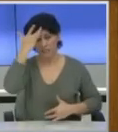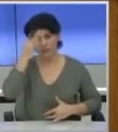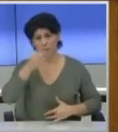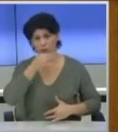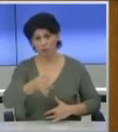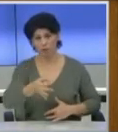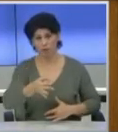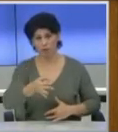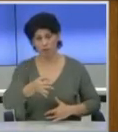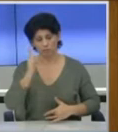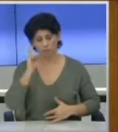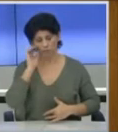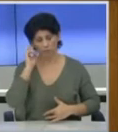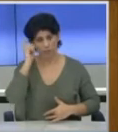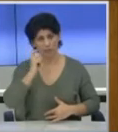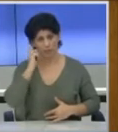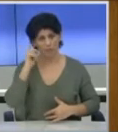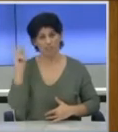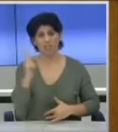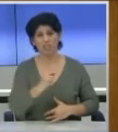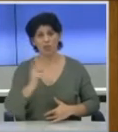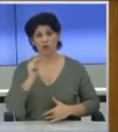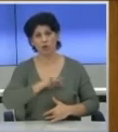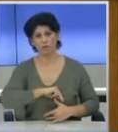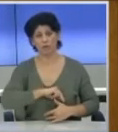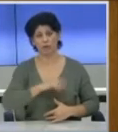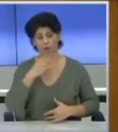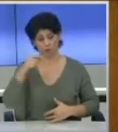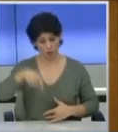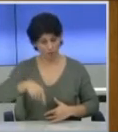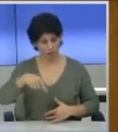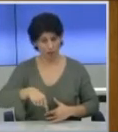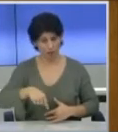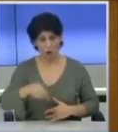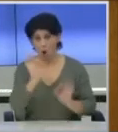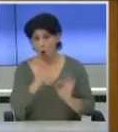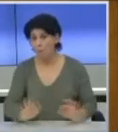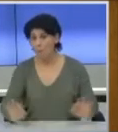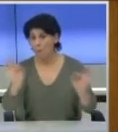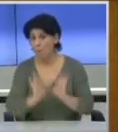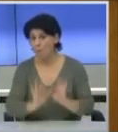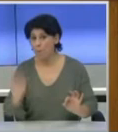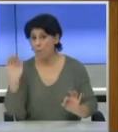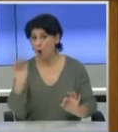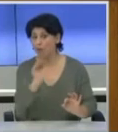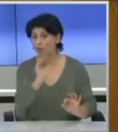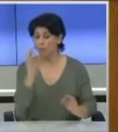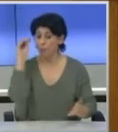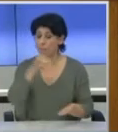μου με γνώμονα το κοινωνικό συμφέρον. Γι' αυτό και σήμερα προειδοποιώ